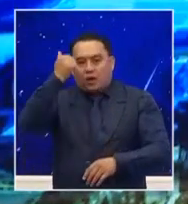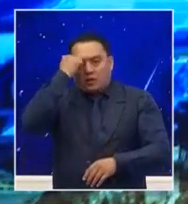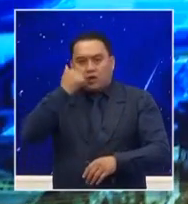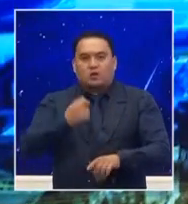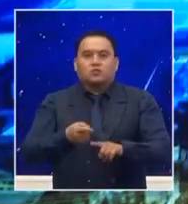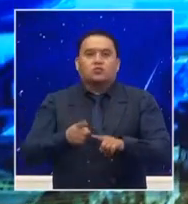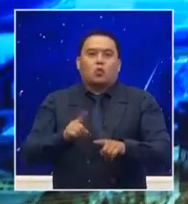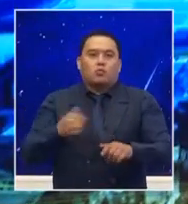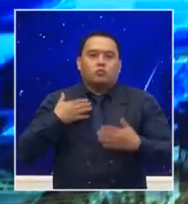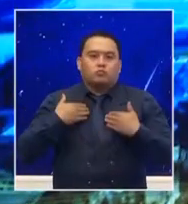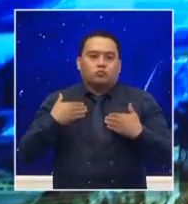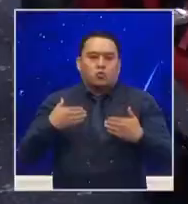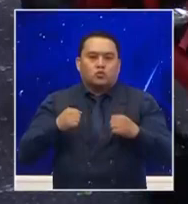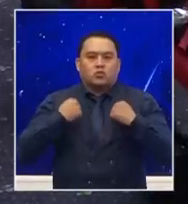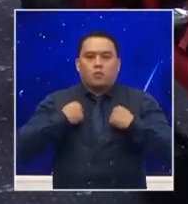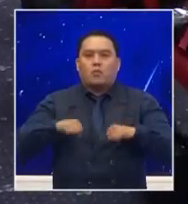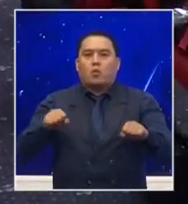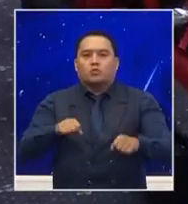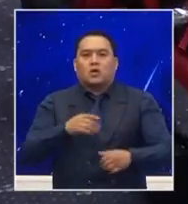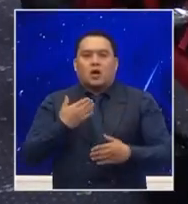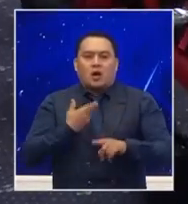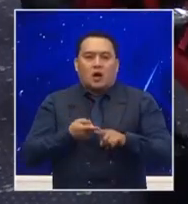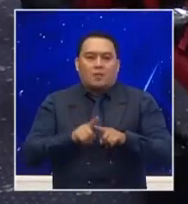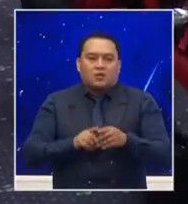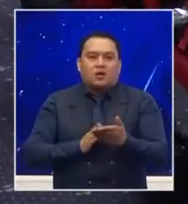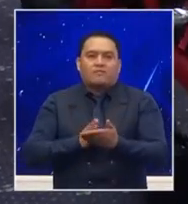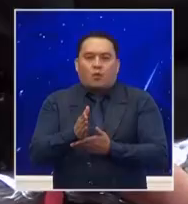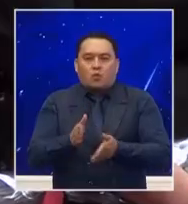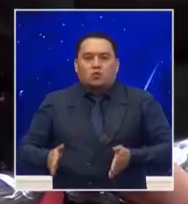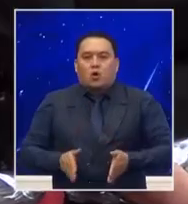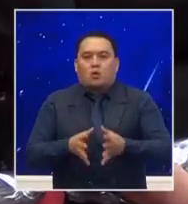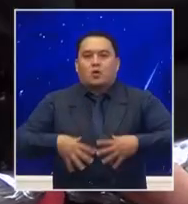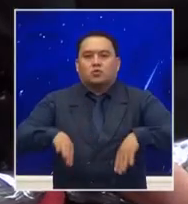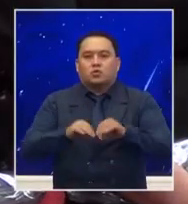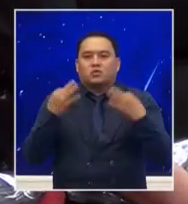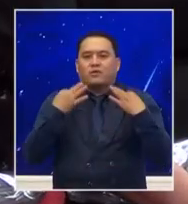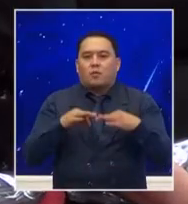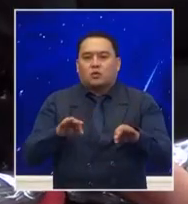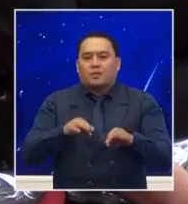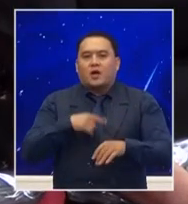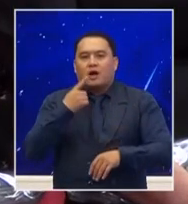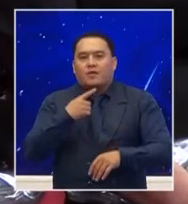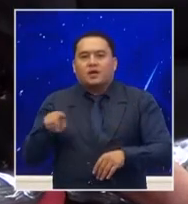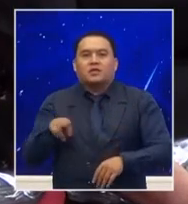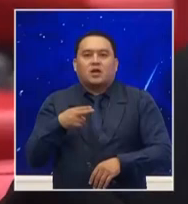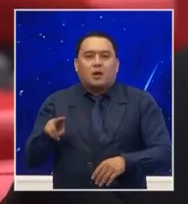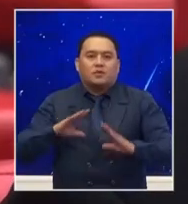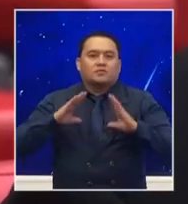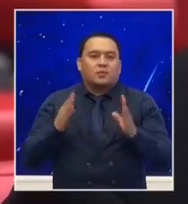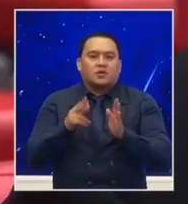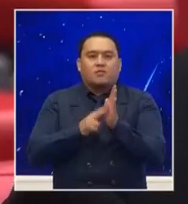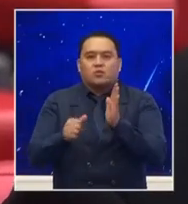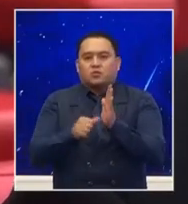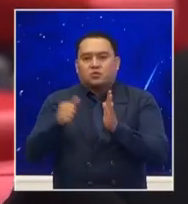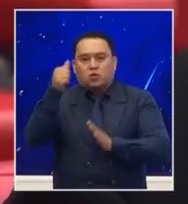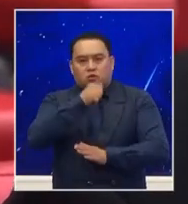слова благодарности, отметив их мужество, самоотверженность и храбрость на пути к общенациональной свободе. Говоря о декабрьских